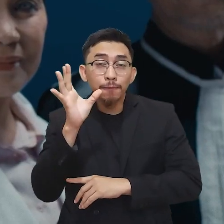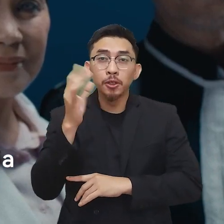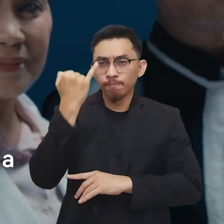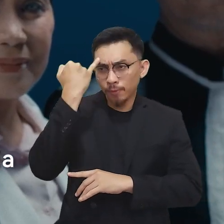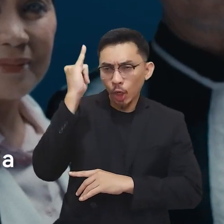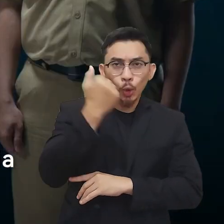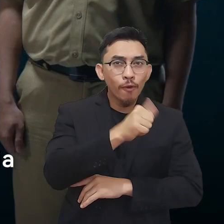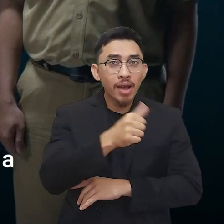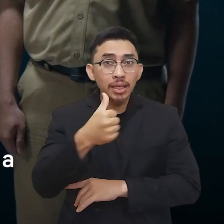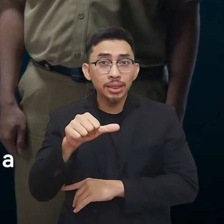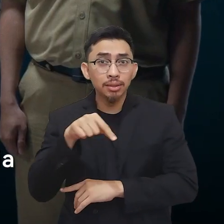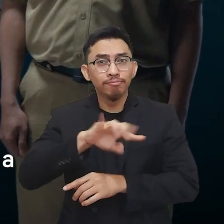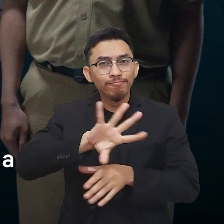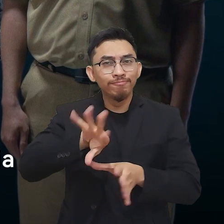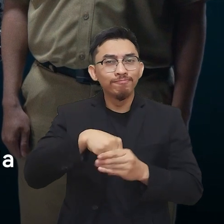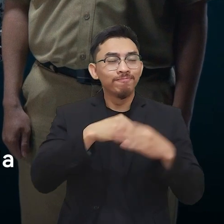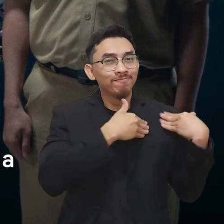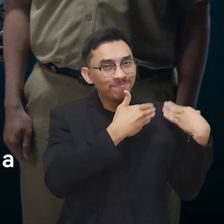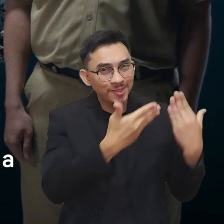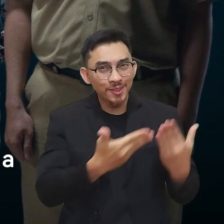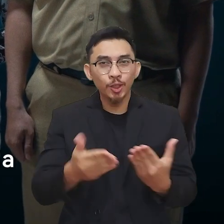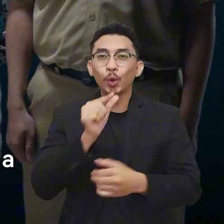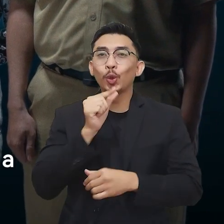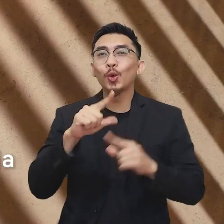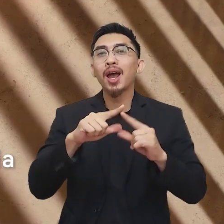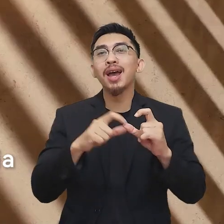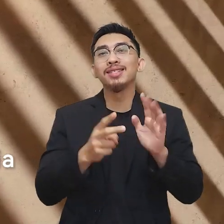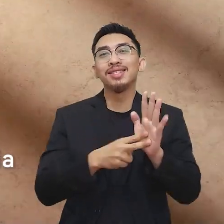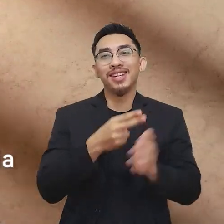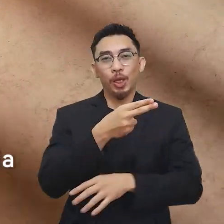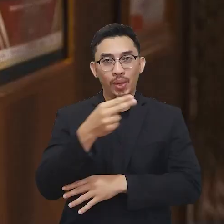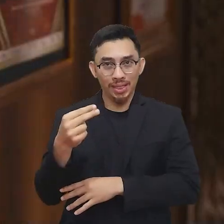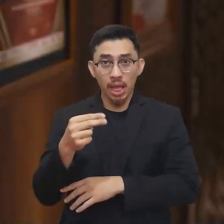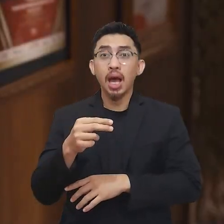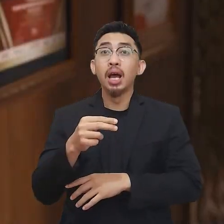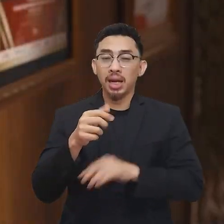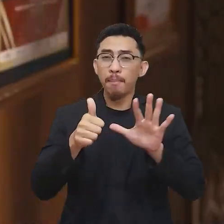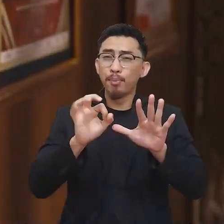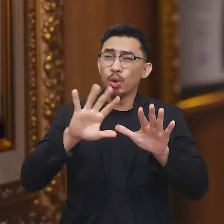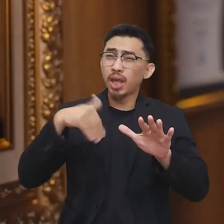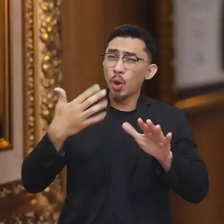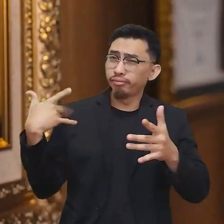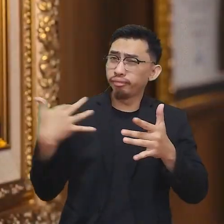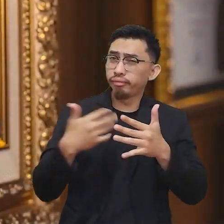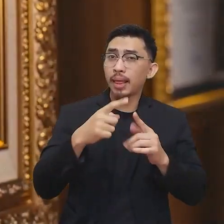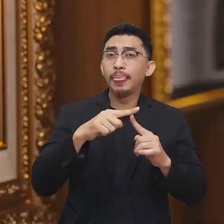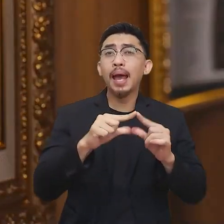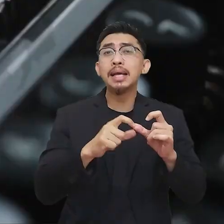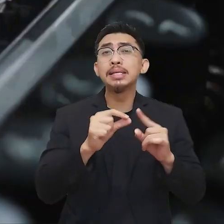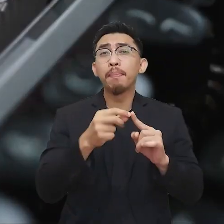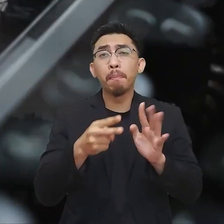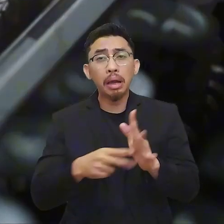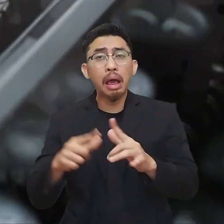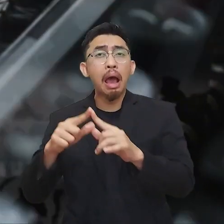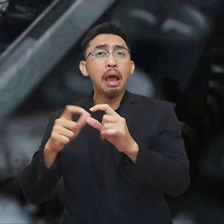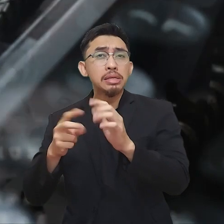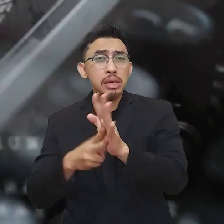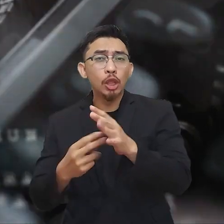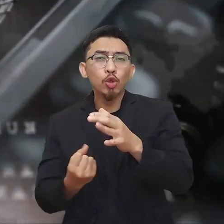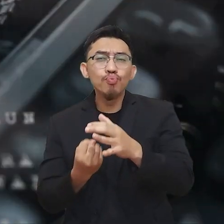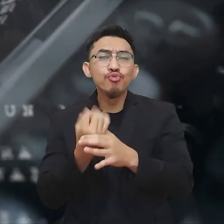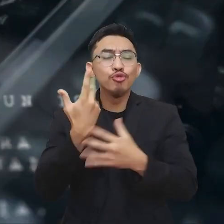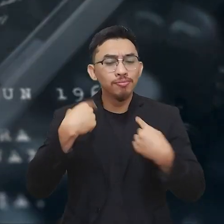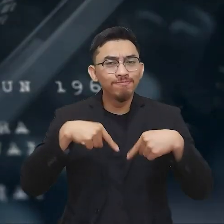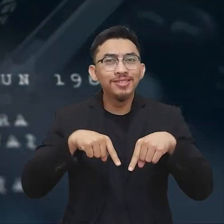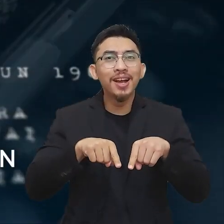inovasi sebagai dedikasi untuk ASN Indonesia. Selama 60 tahun, TASPEN dan ASN